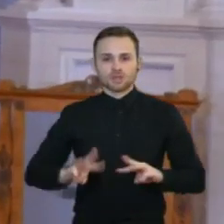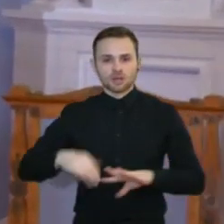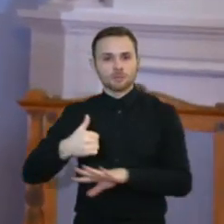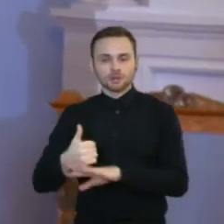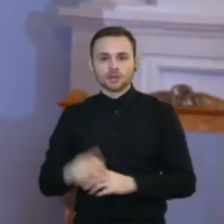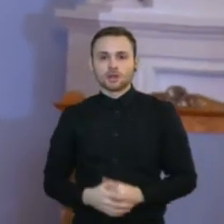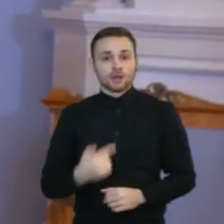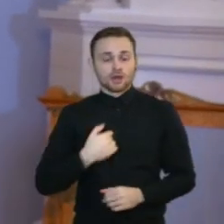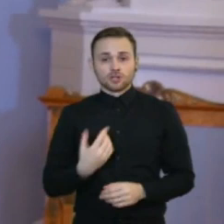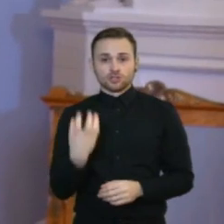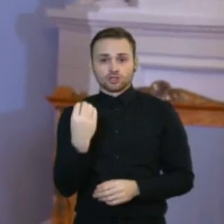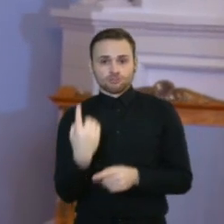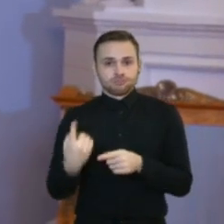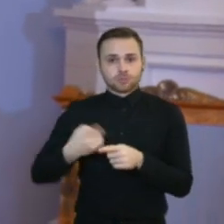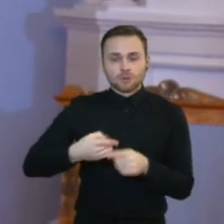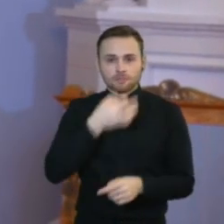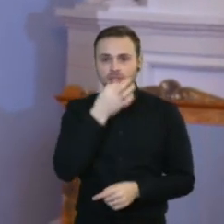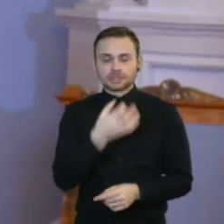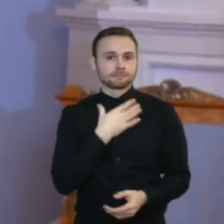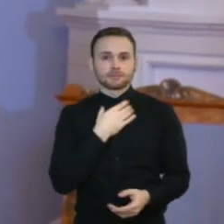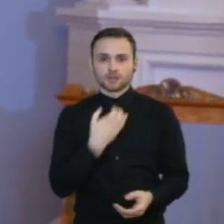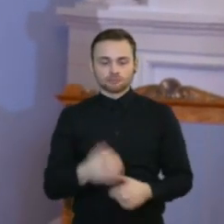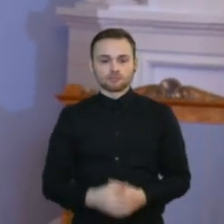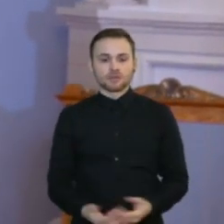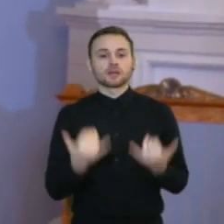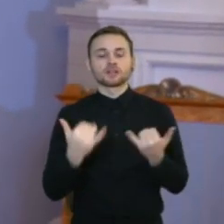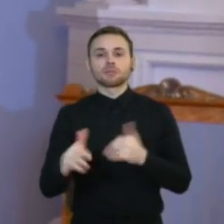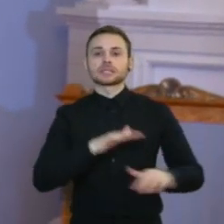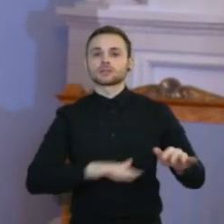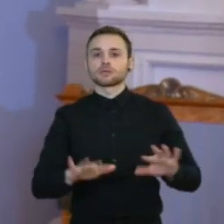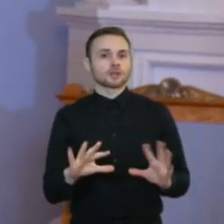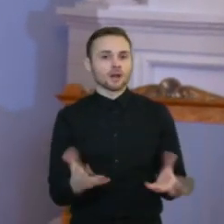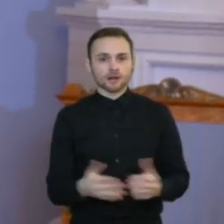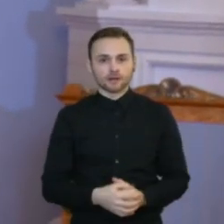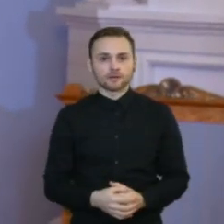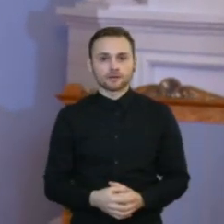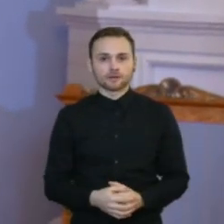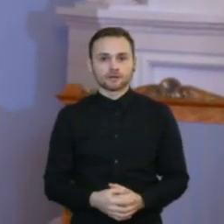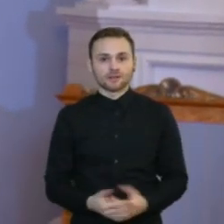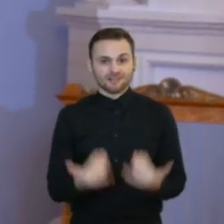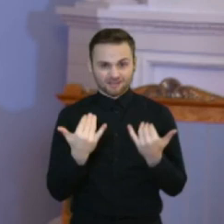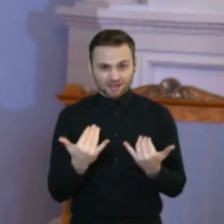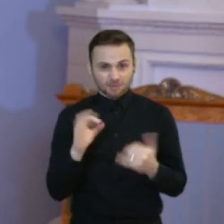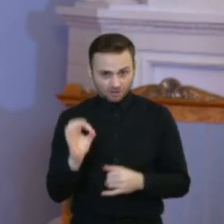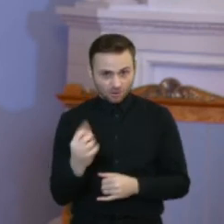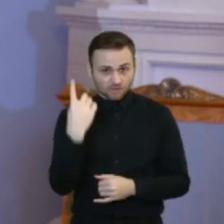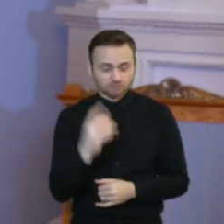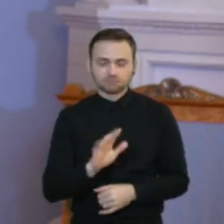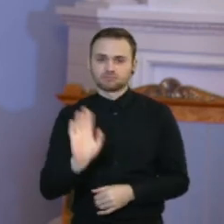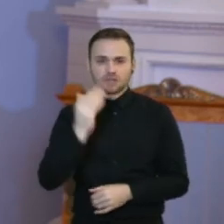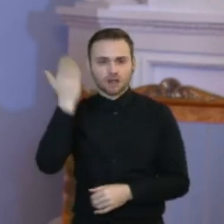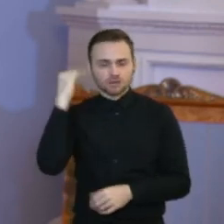pridurti, išskyrus tai, kad tai, kas vyksta dabar, yra ne šiemet ir ne dabar susidariusi